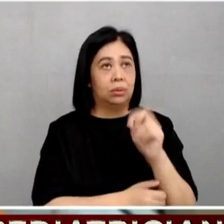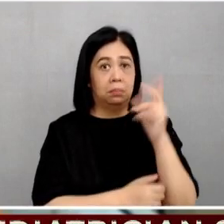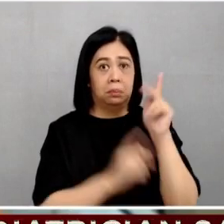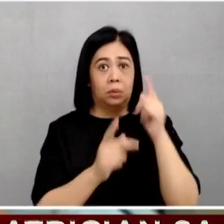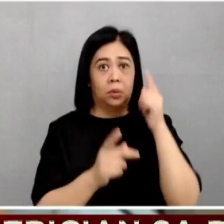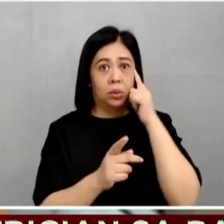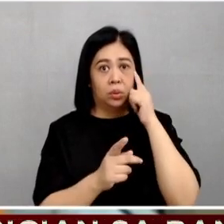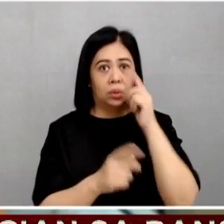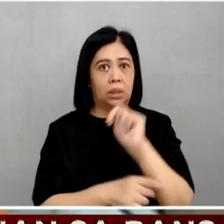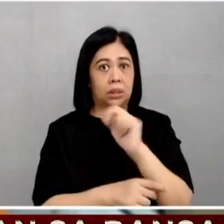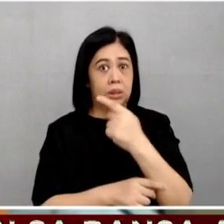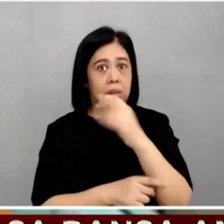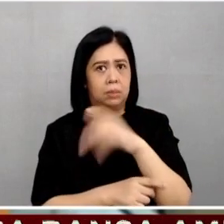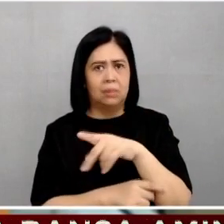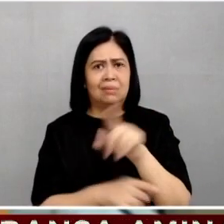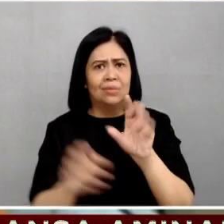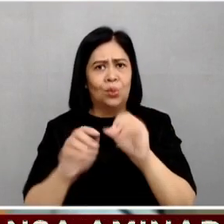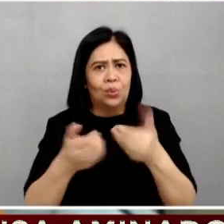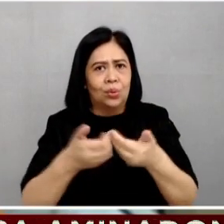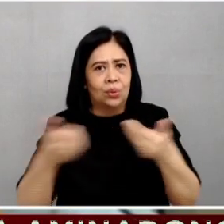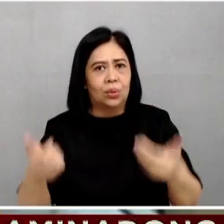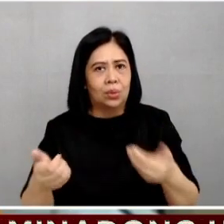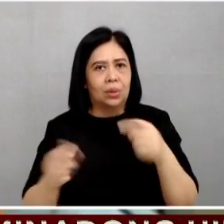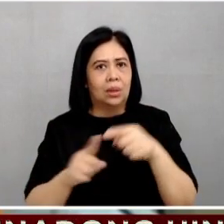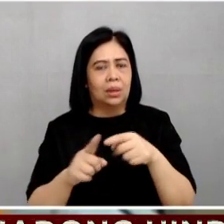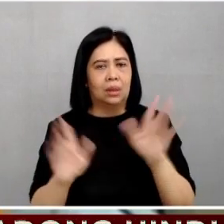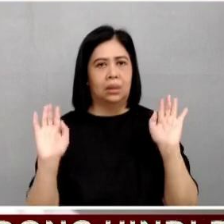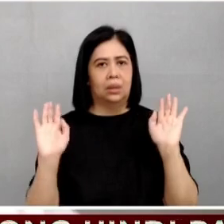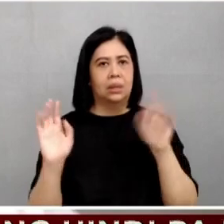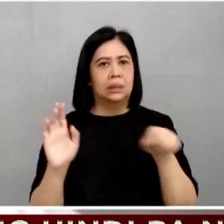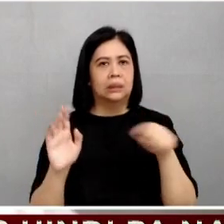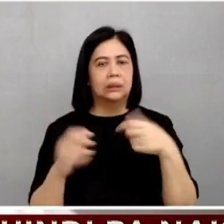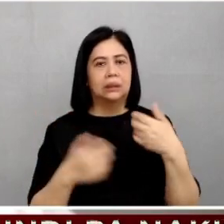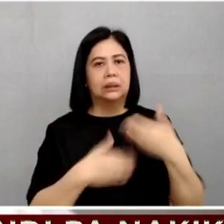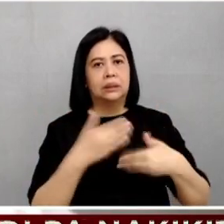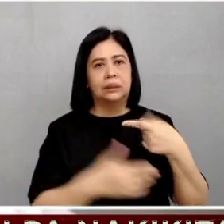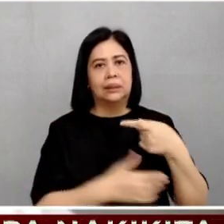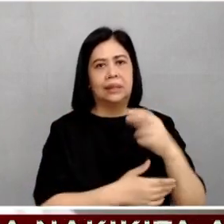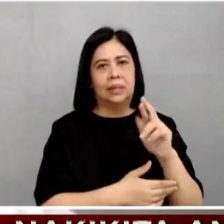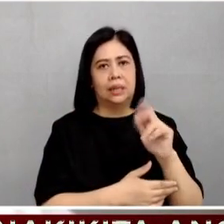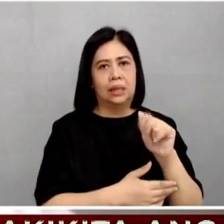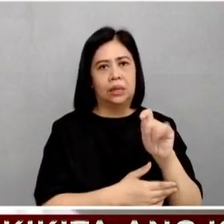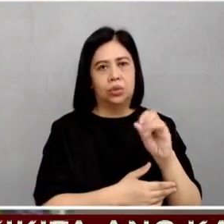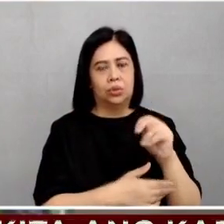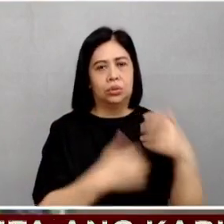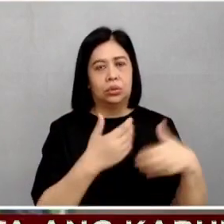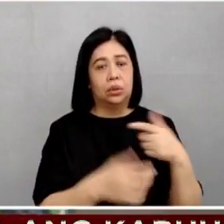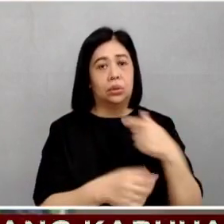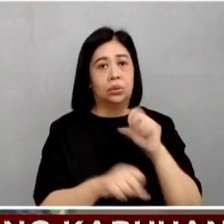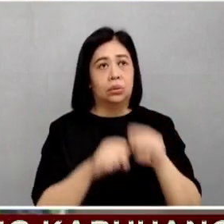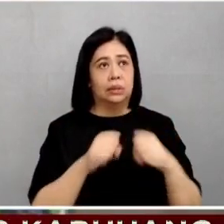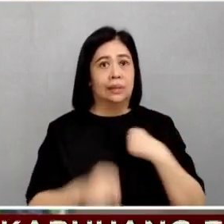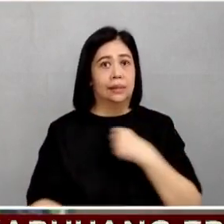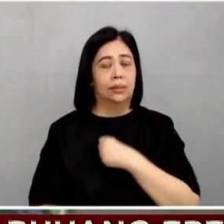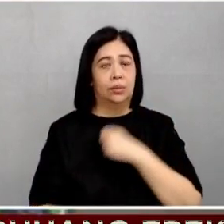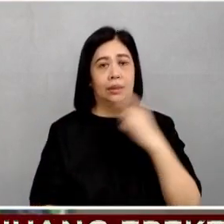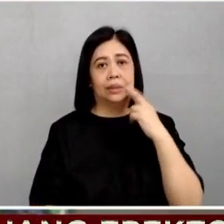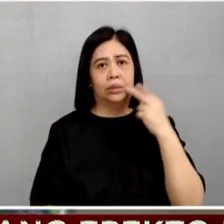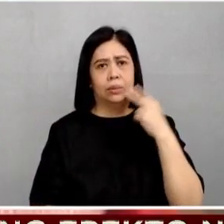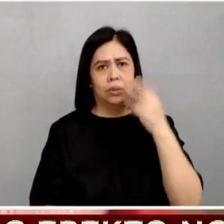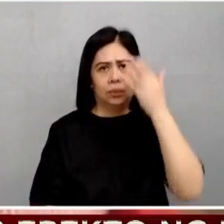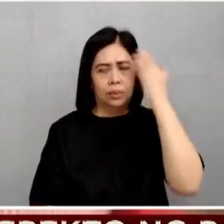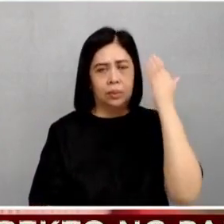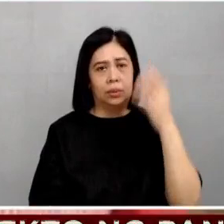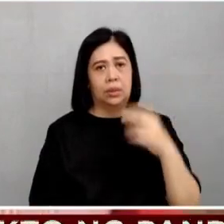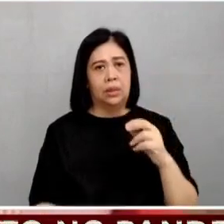NGCP. Hindi. Wala sa amin yan eh. That's generation. Kaya si Senador Risa Ontiveros, umapila sa Energy Regulatory